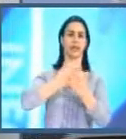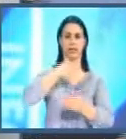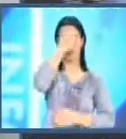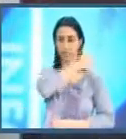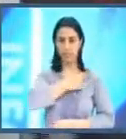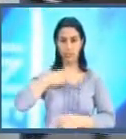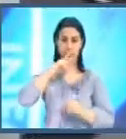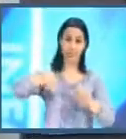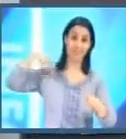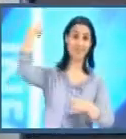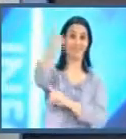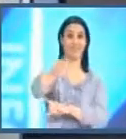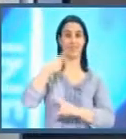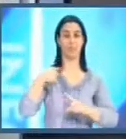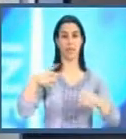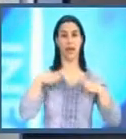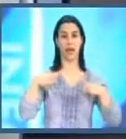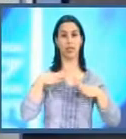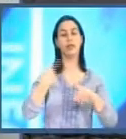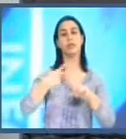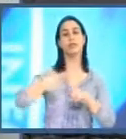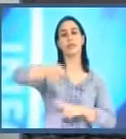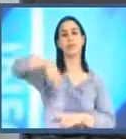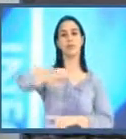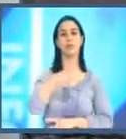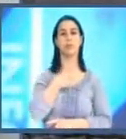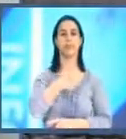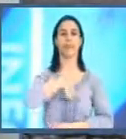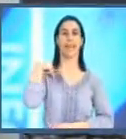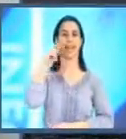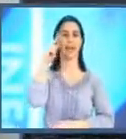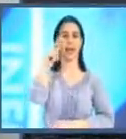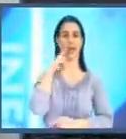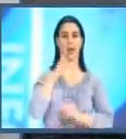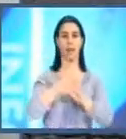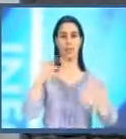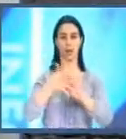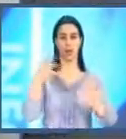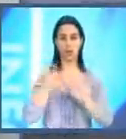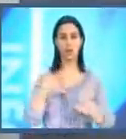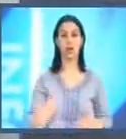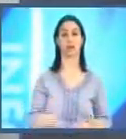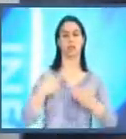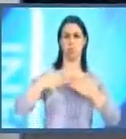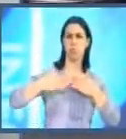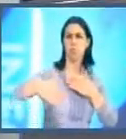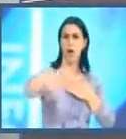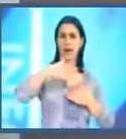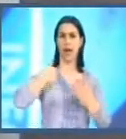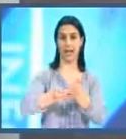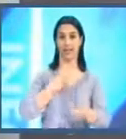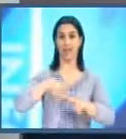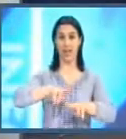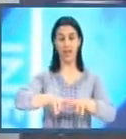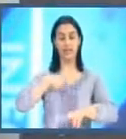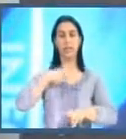que els conductors fan un compliment generalitzat de les velocitats. Aquest marge també permetrà ajustar el mecanisme tècnic que